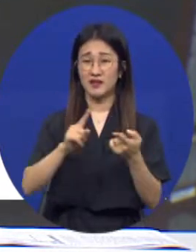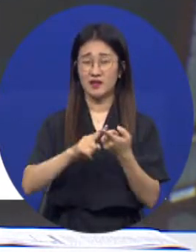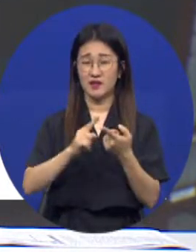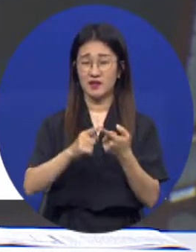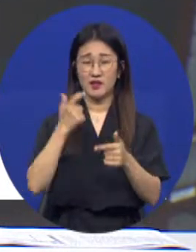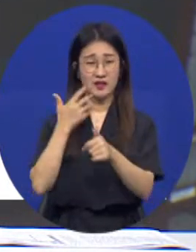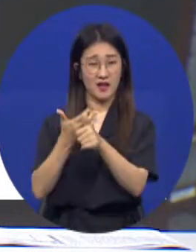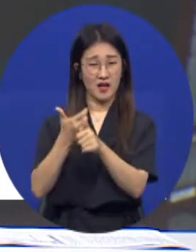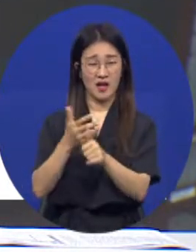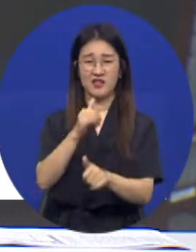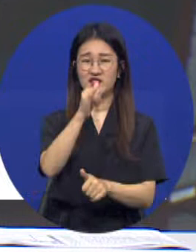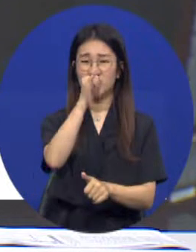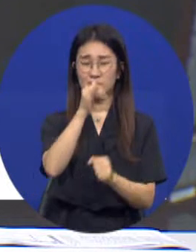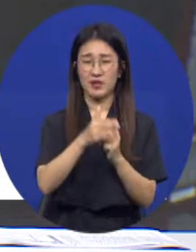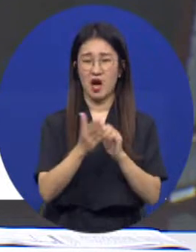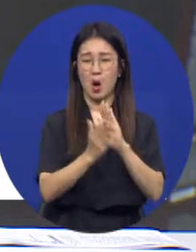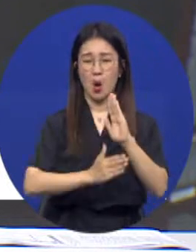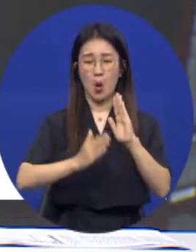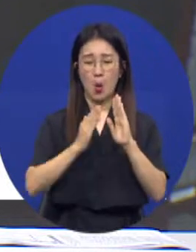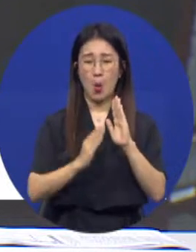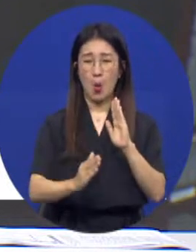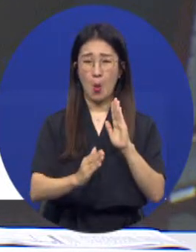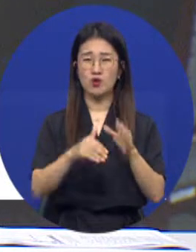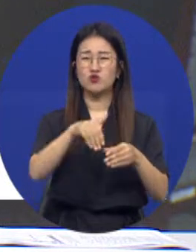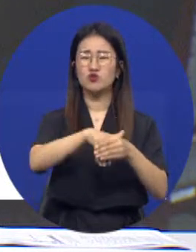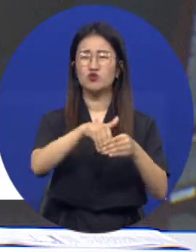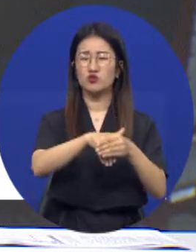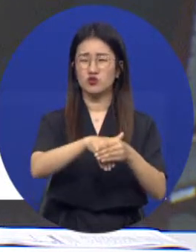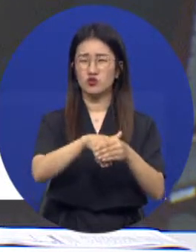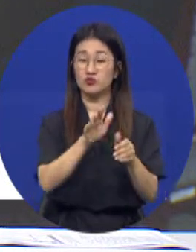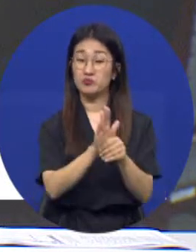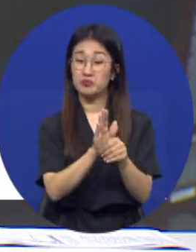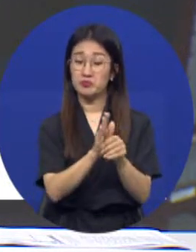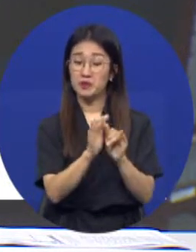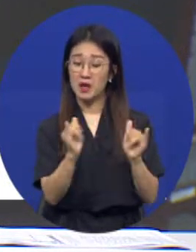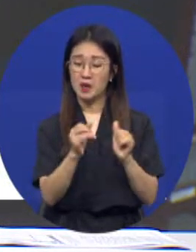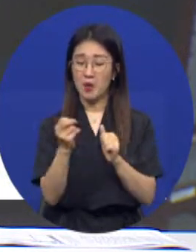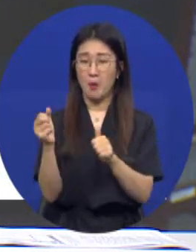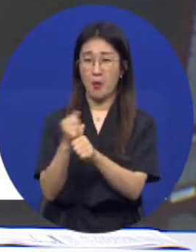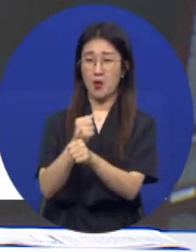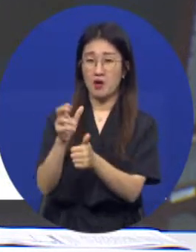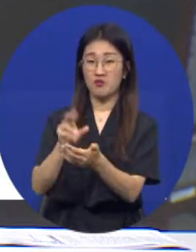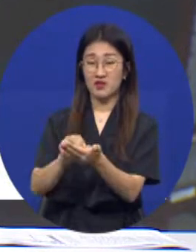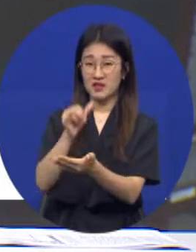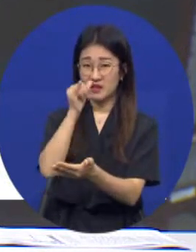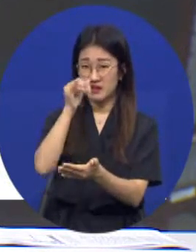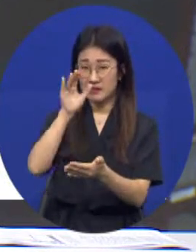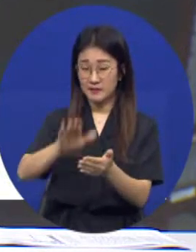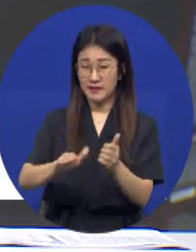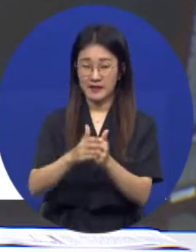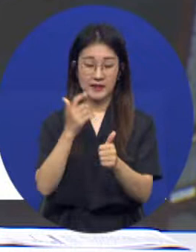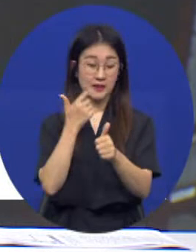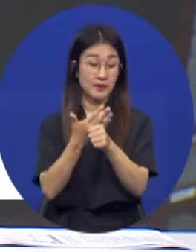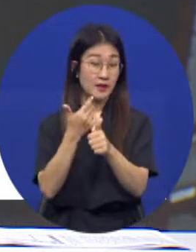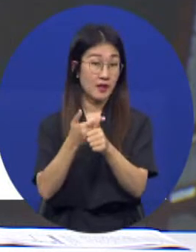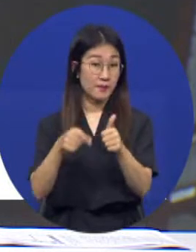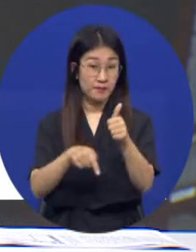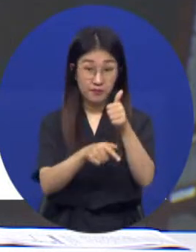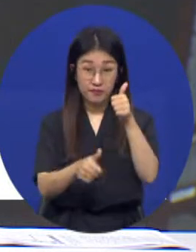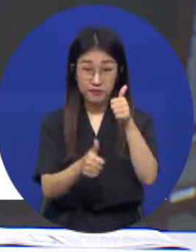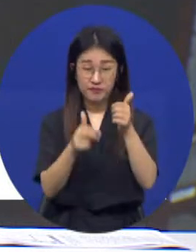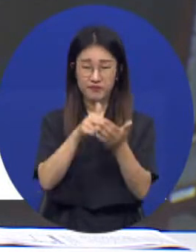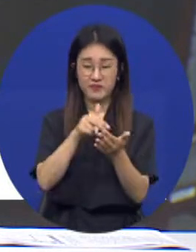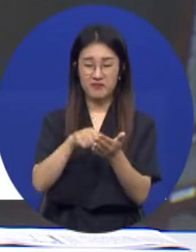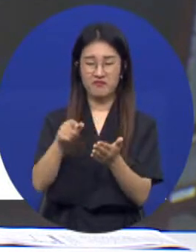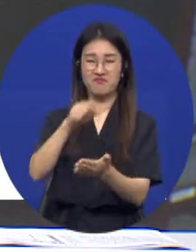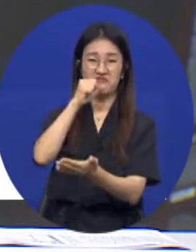열렸습니다. 선거공신 보훈 인사와 부하직원 폭행 논란도 있었지만 도의회 인사청문 특위는 김